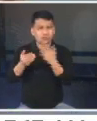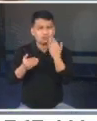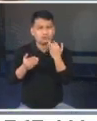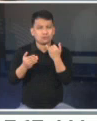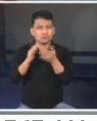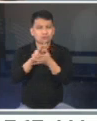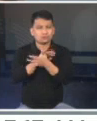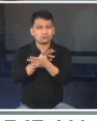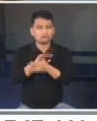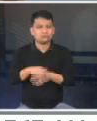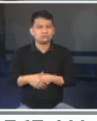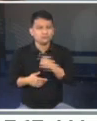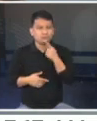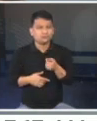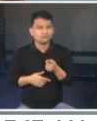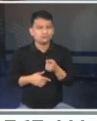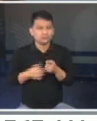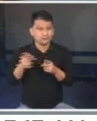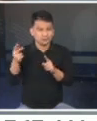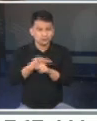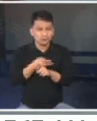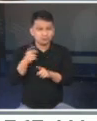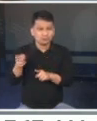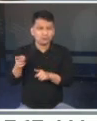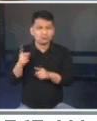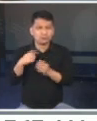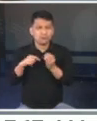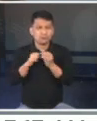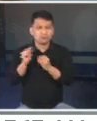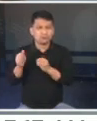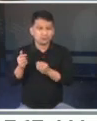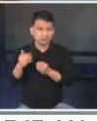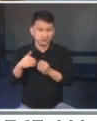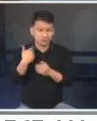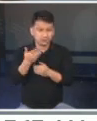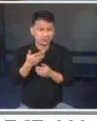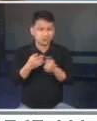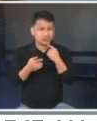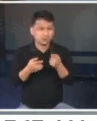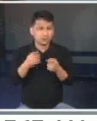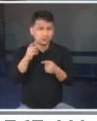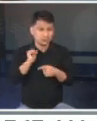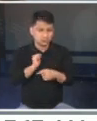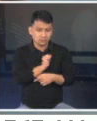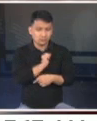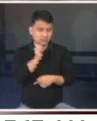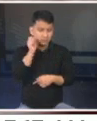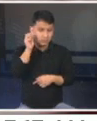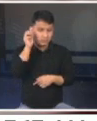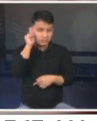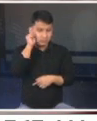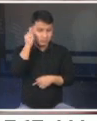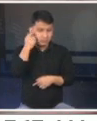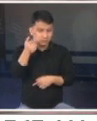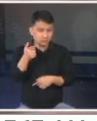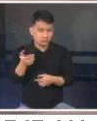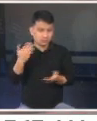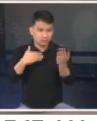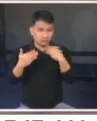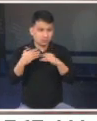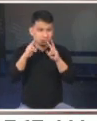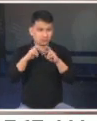sa pandemya para makapangbiktima. Una nang hinikayat ni Senator Sherwin Gatchalian ng DOJ at PNP